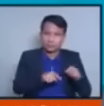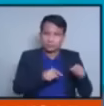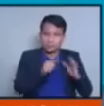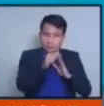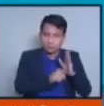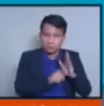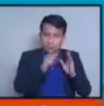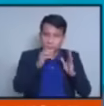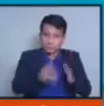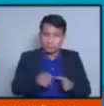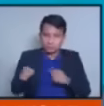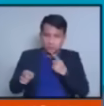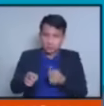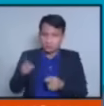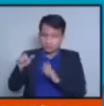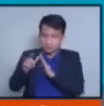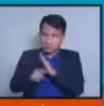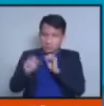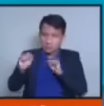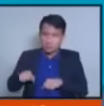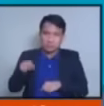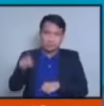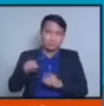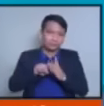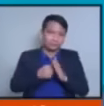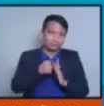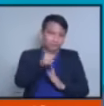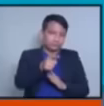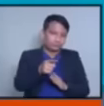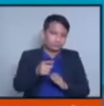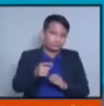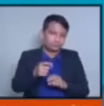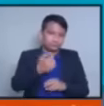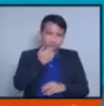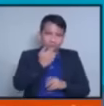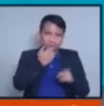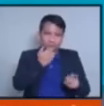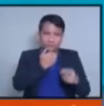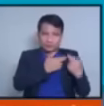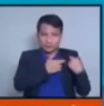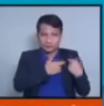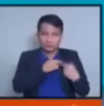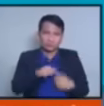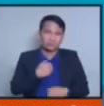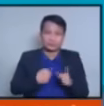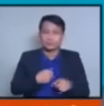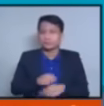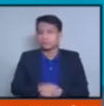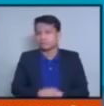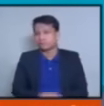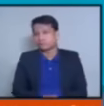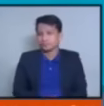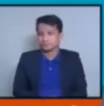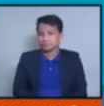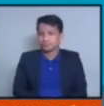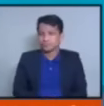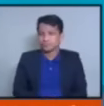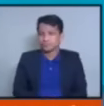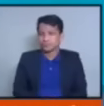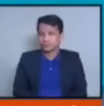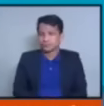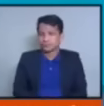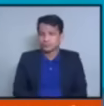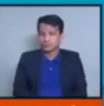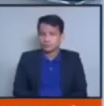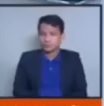at sa oras na sinabi ng abogado na may tama kayong dalawa ng barangay, eh, pasensyahan. Opo, opo. Opo. Ano